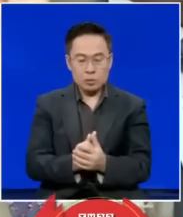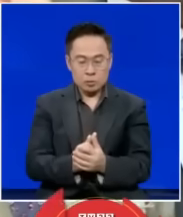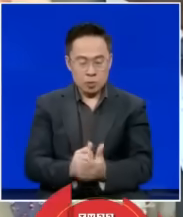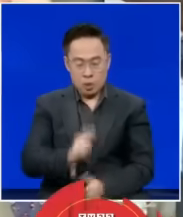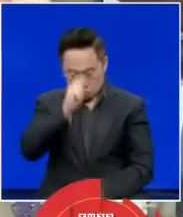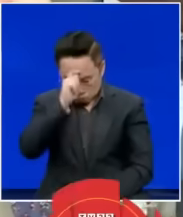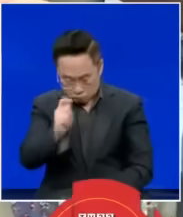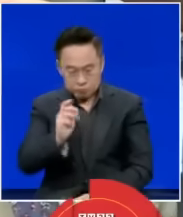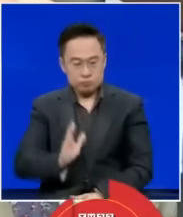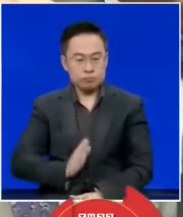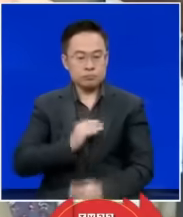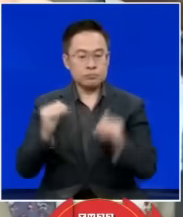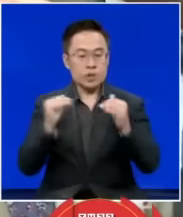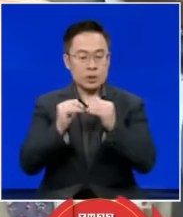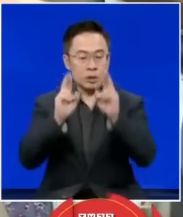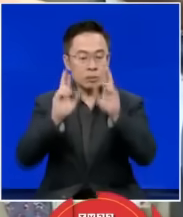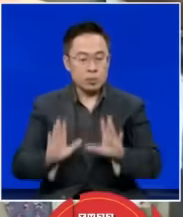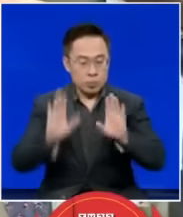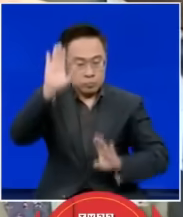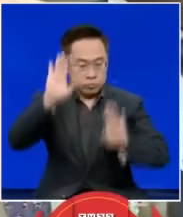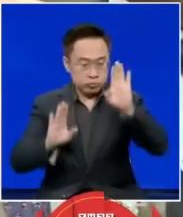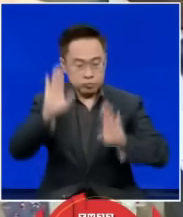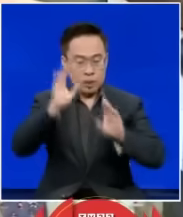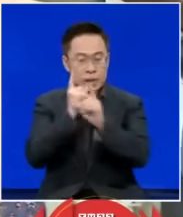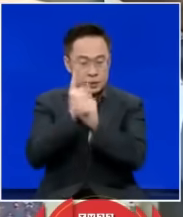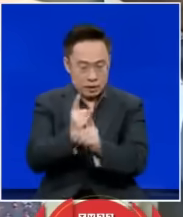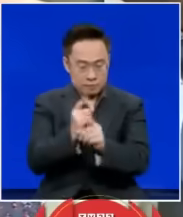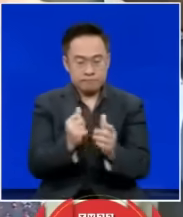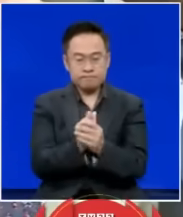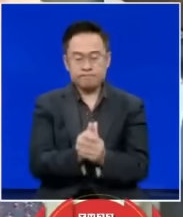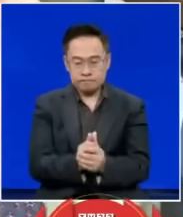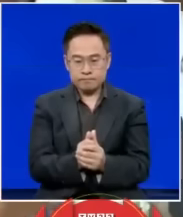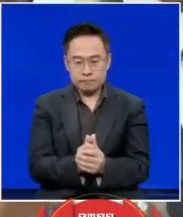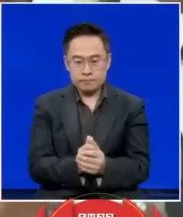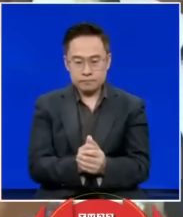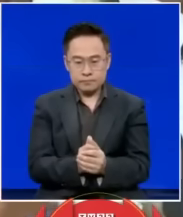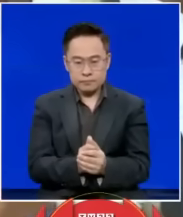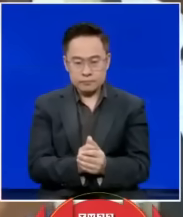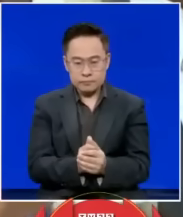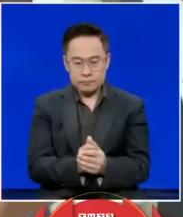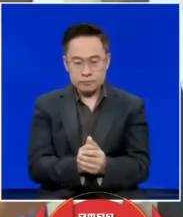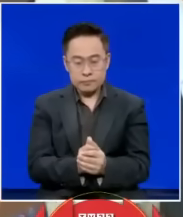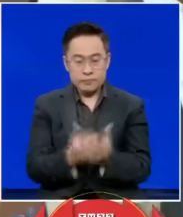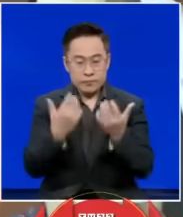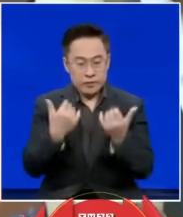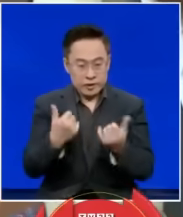เกียรติและระบบประชาธิปไตยที่เป็นเสาหลักอันนี้ไว้อย่างมั่นคง สัญญาณว่าวันนี้ก็ยังไม่มีใครส่งสัญญา